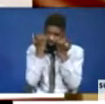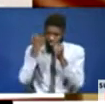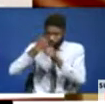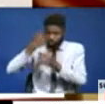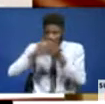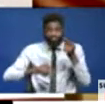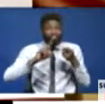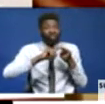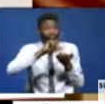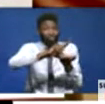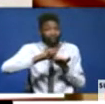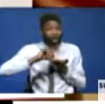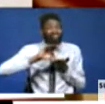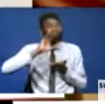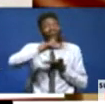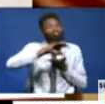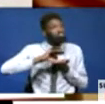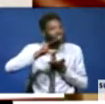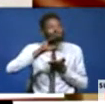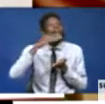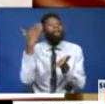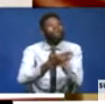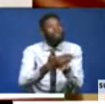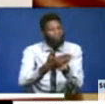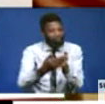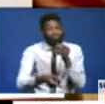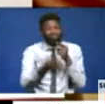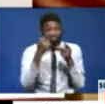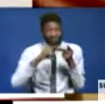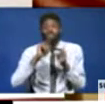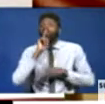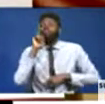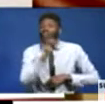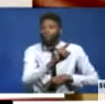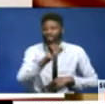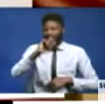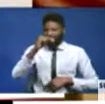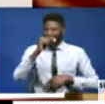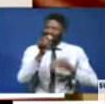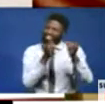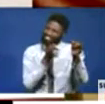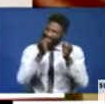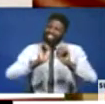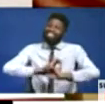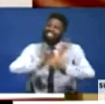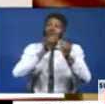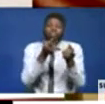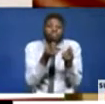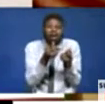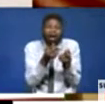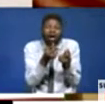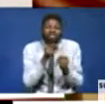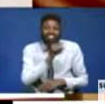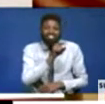mikopo zaidi kutoka kwa hazina hiyo, imwagize mkuu wa sheria kutoa habari kuhusu zinakotoka pesa za hazina hiyo